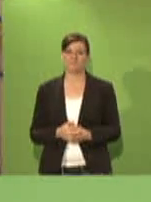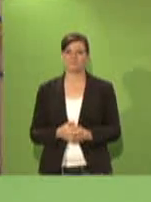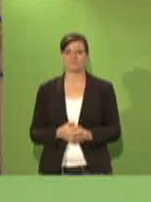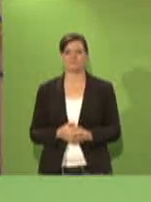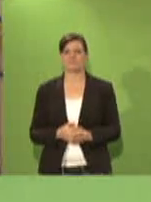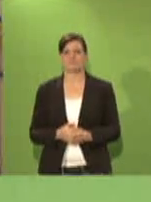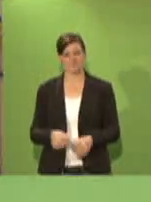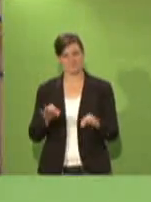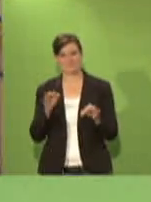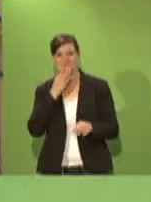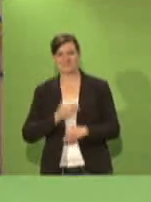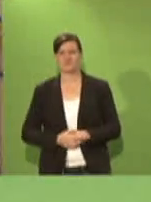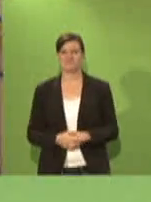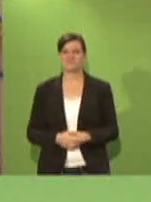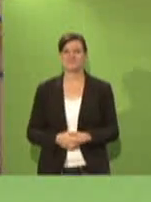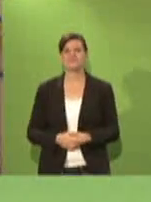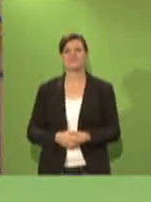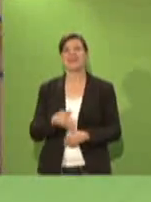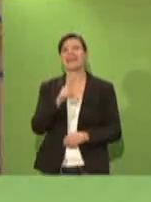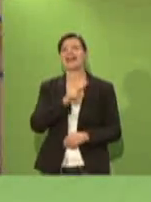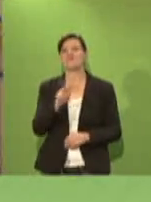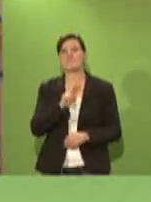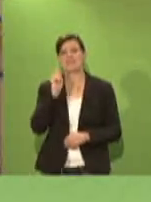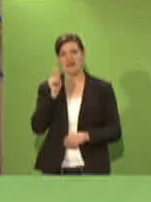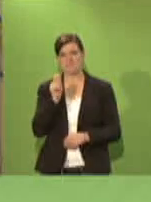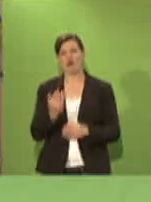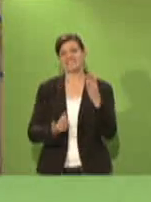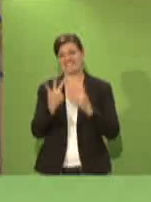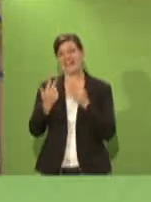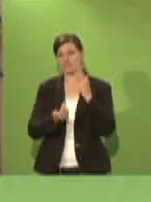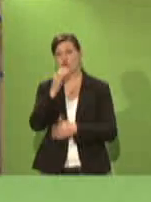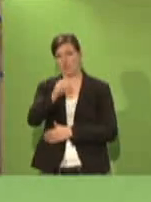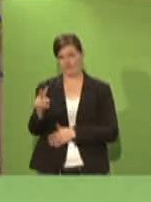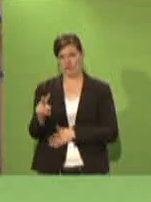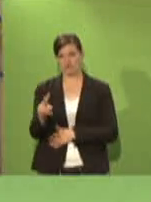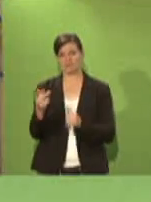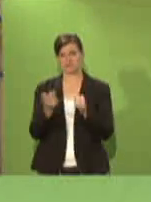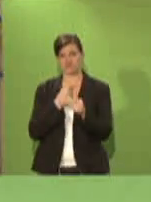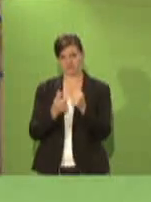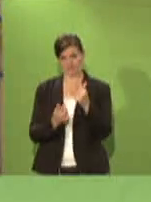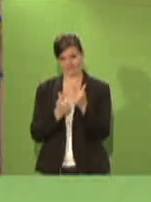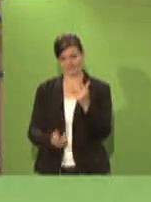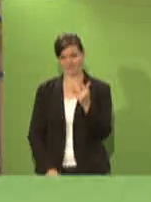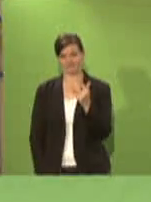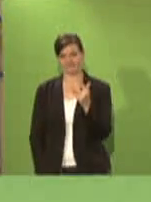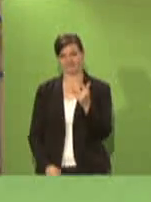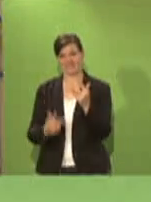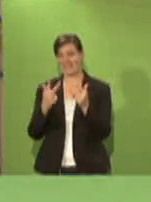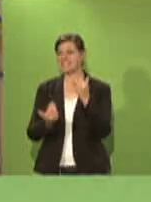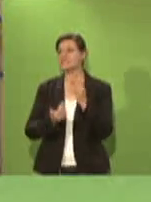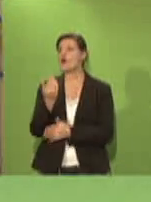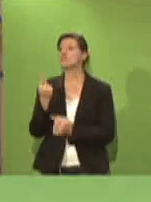Sehr schön. So, Kreisverband Paderborn, auch drei neue Ortsverbände, nämlich also drei neue